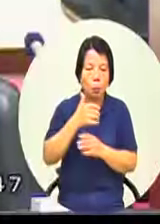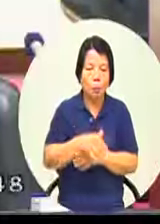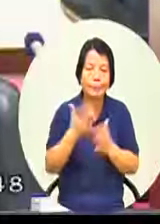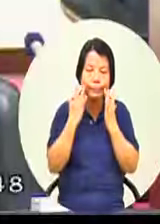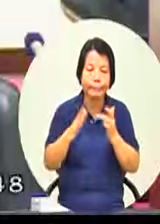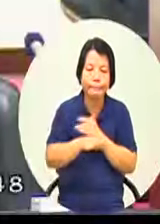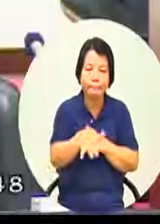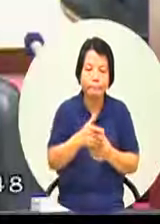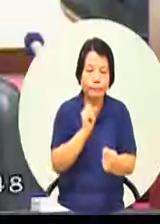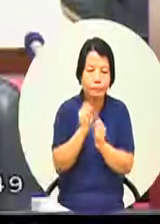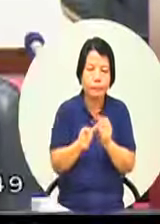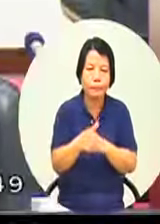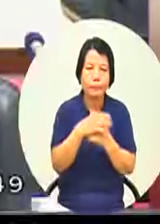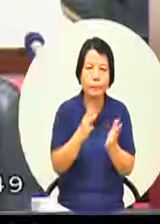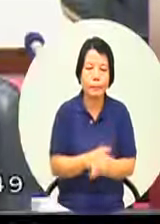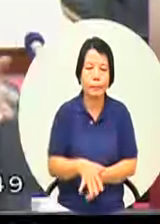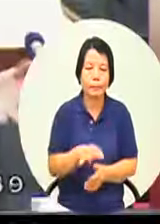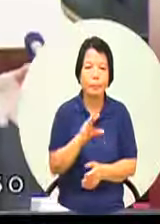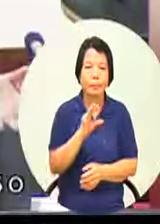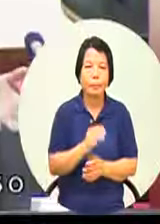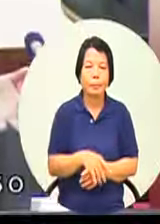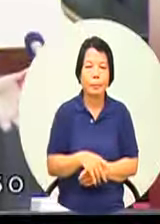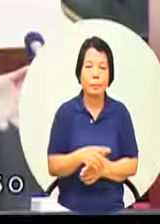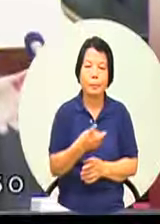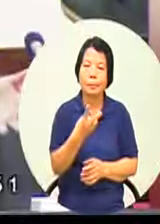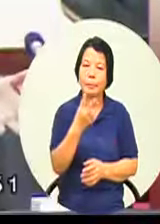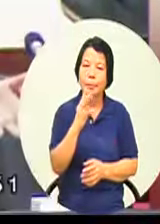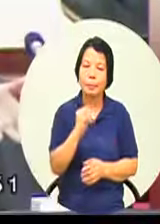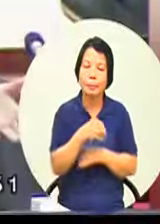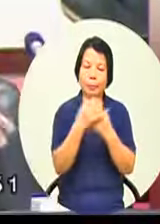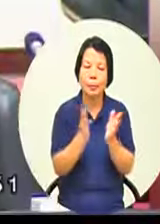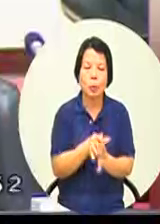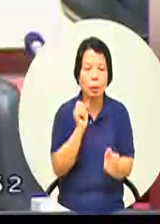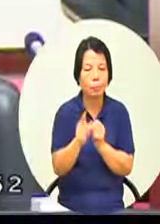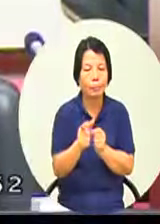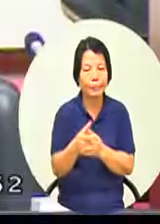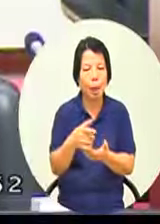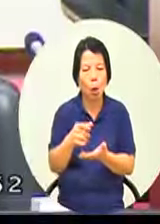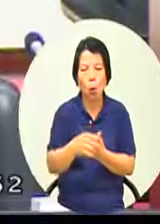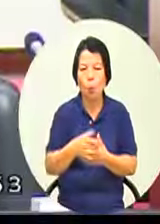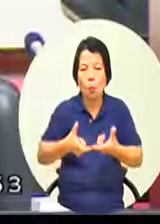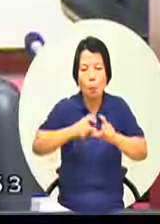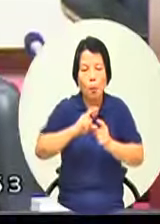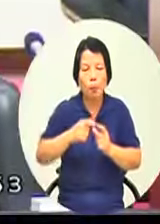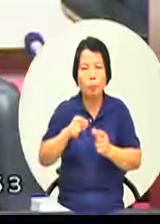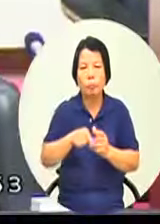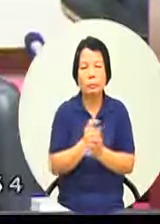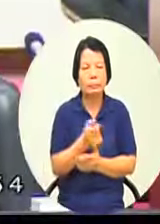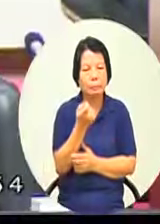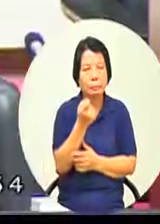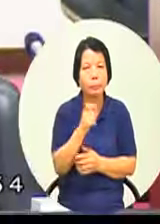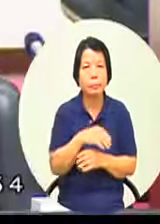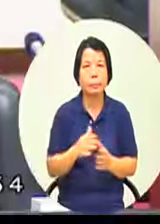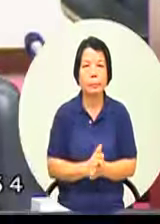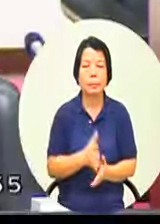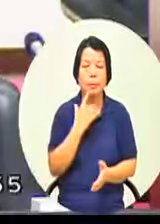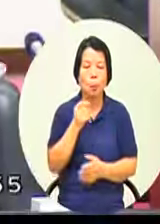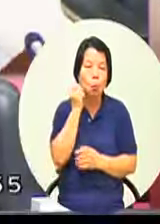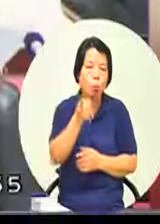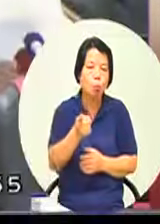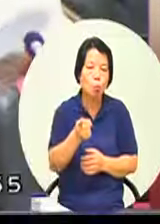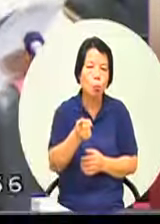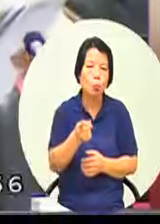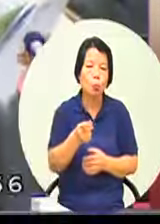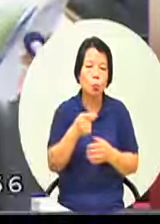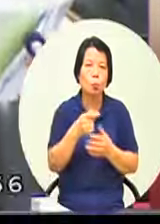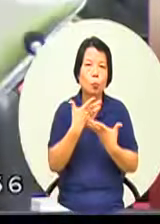去，带了几千块去哦，买不到几样东西回来。那到现在为止已经一个多月了，